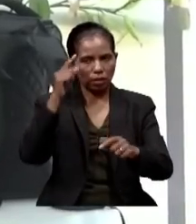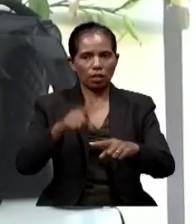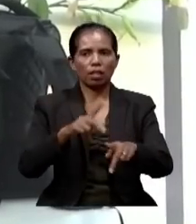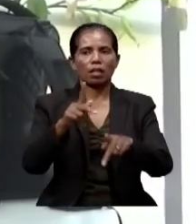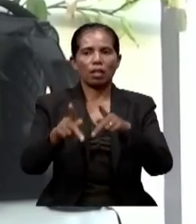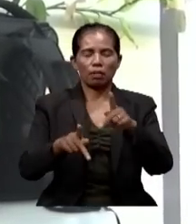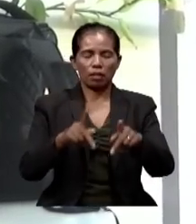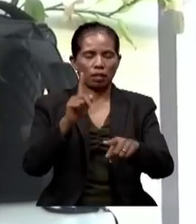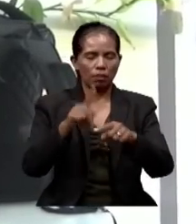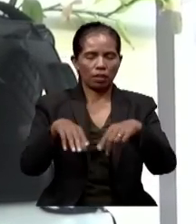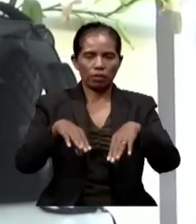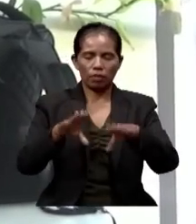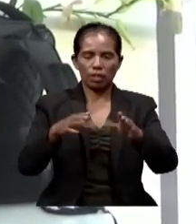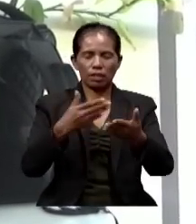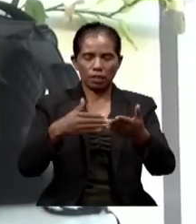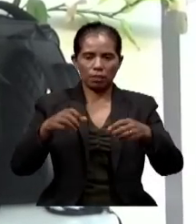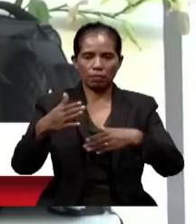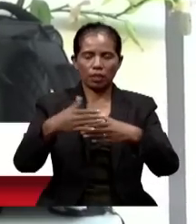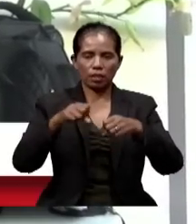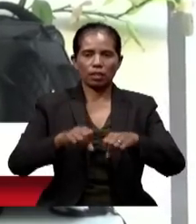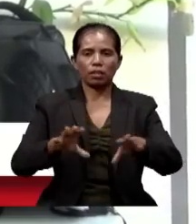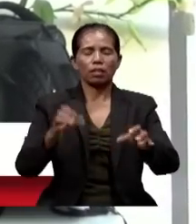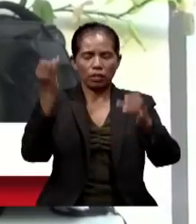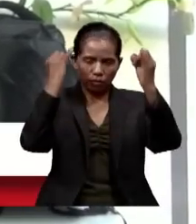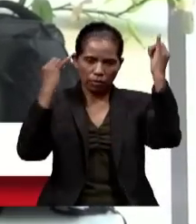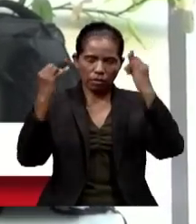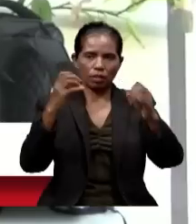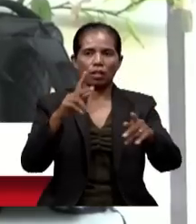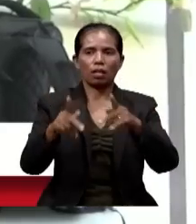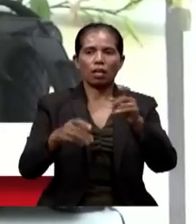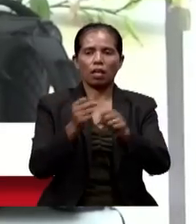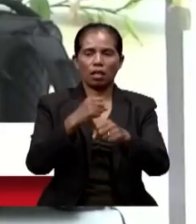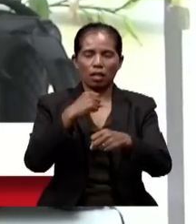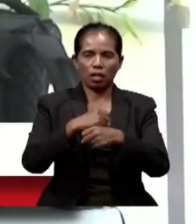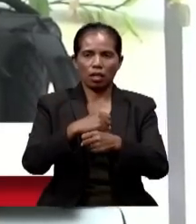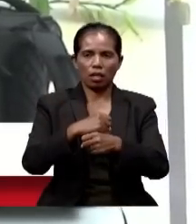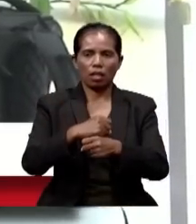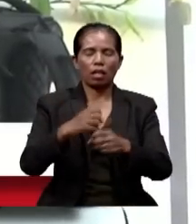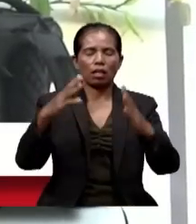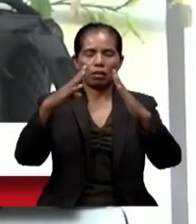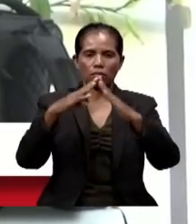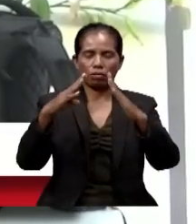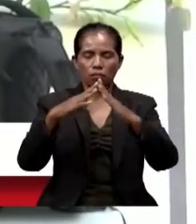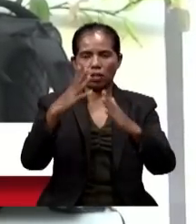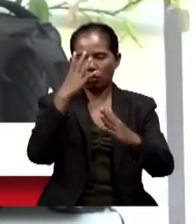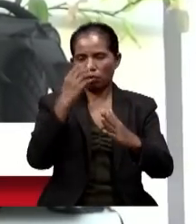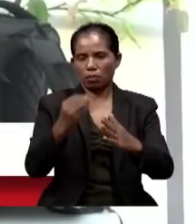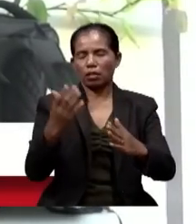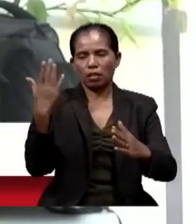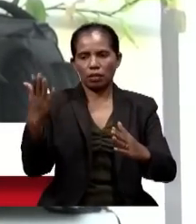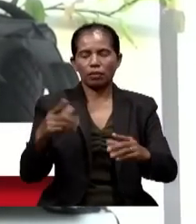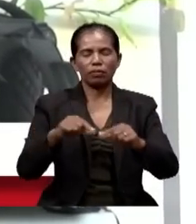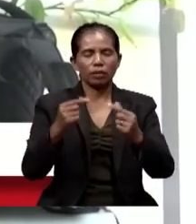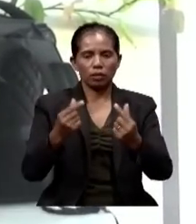temporário. Nebe ho informação, nebe que a mi heitan kata balu comesa hari e na halo baraka permanente. Equipa gestão